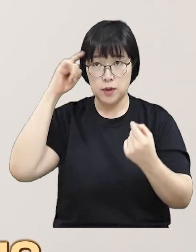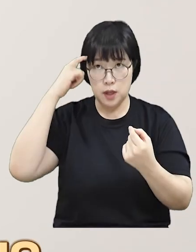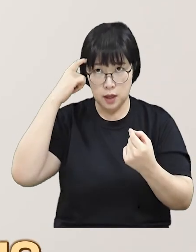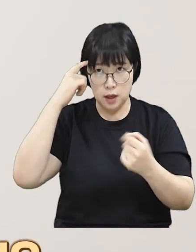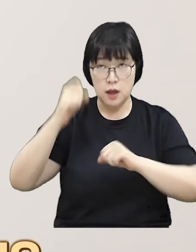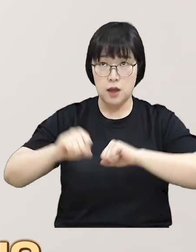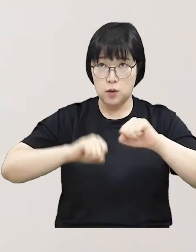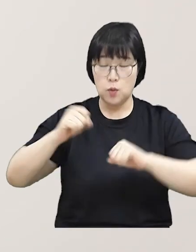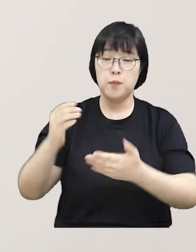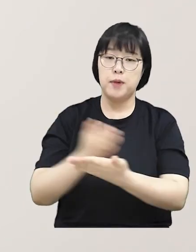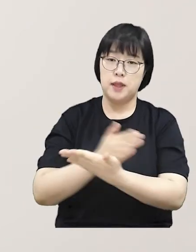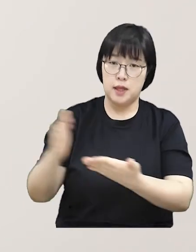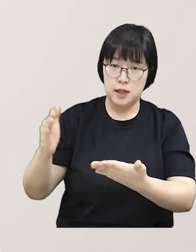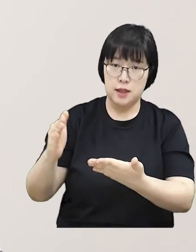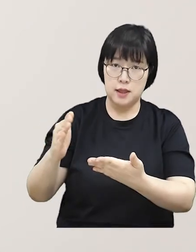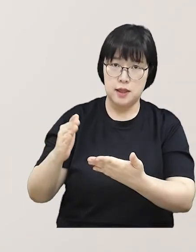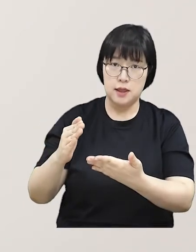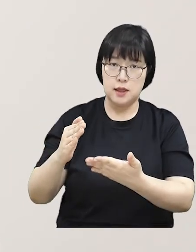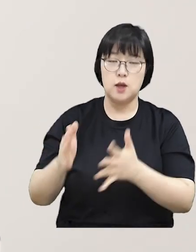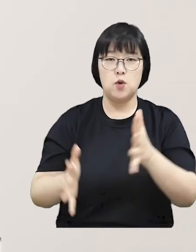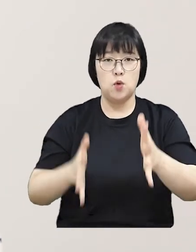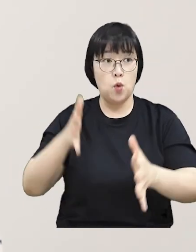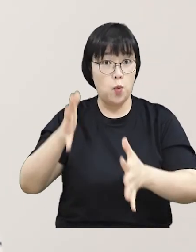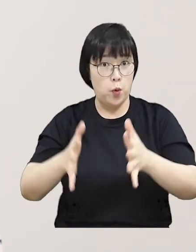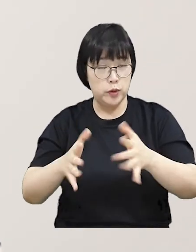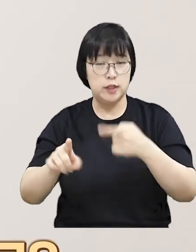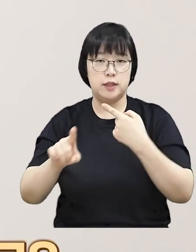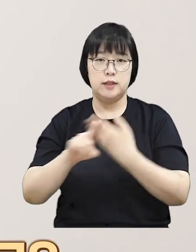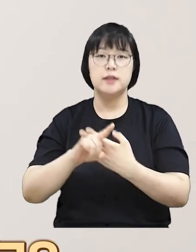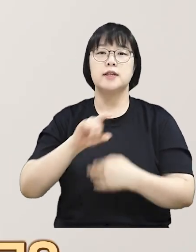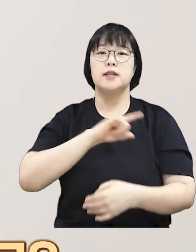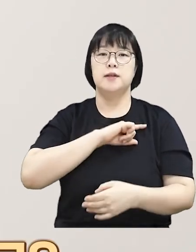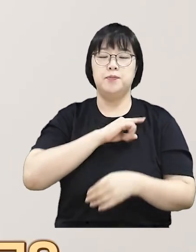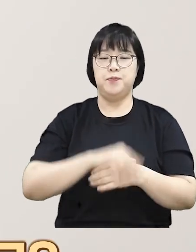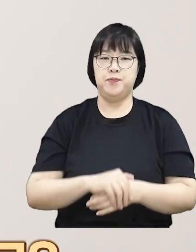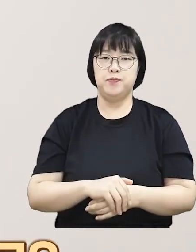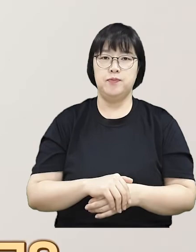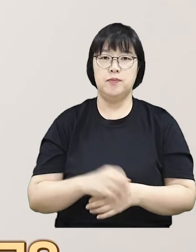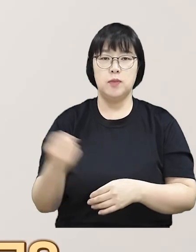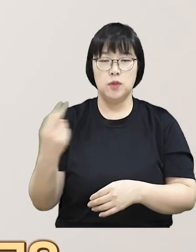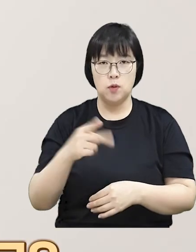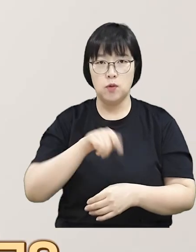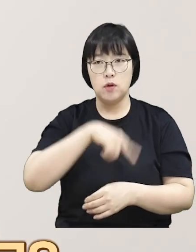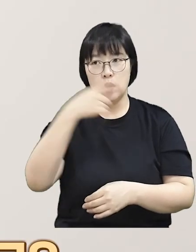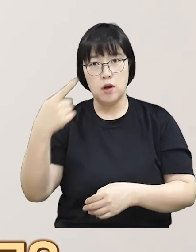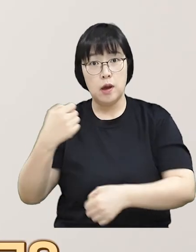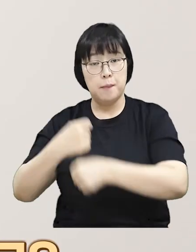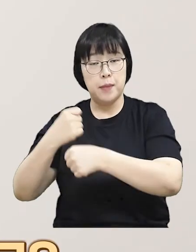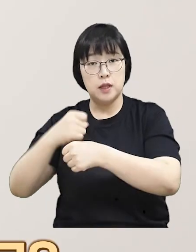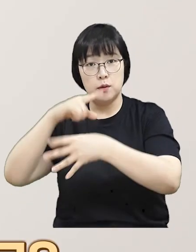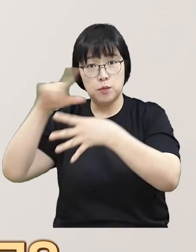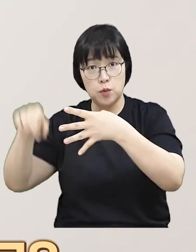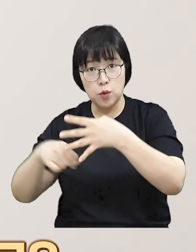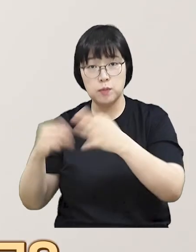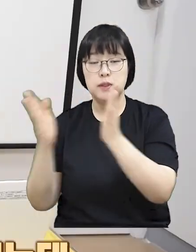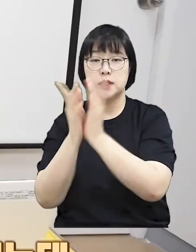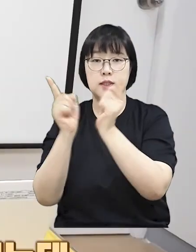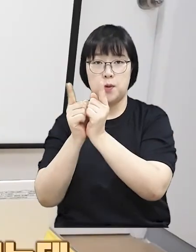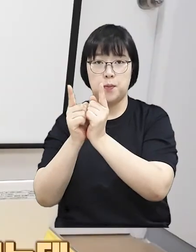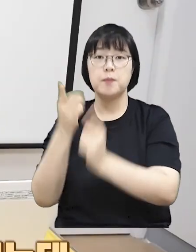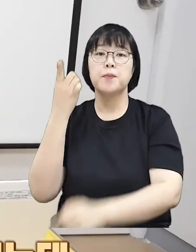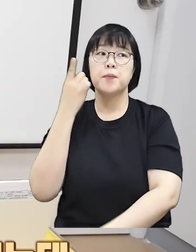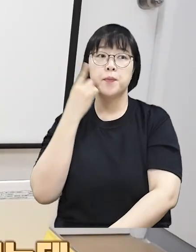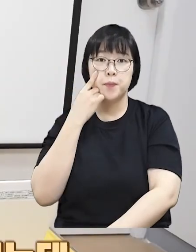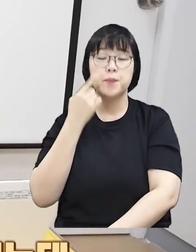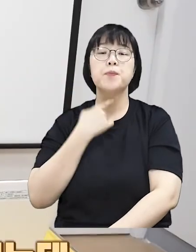인공지능이라고 했어요. 자, 그 머신러닝을 통해 티처블 머신이라는 프로그램으로 인공지능을 만들어봤고요.